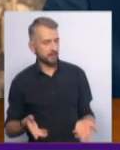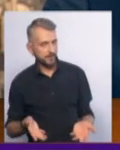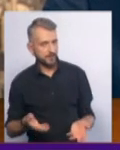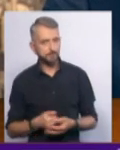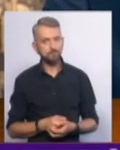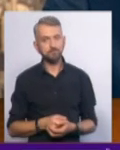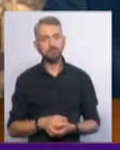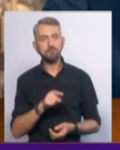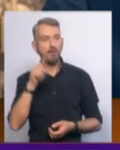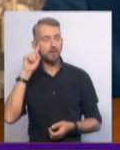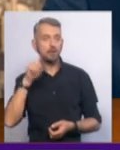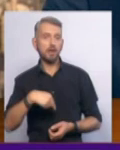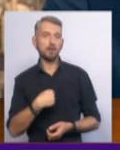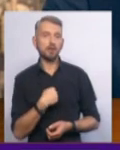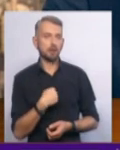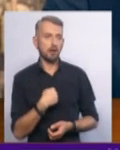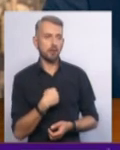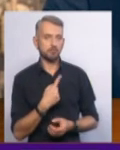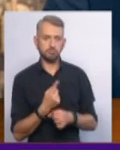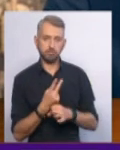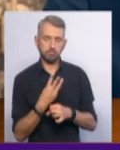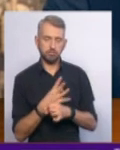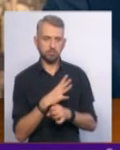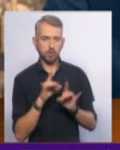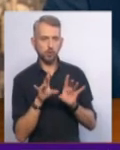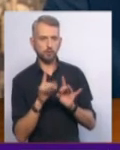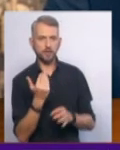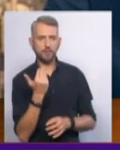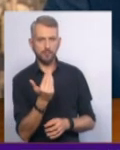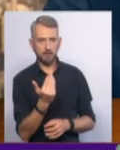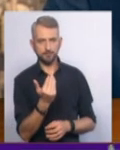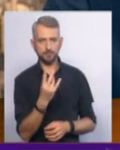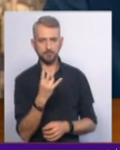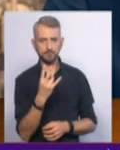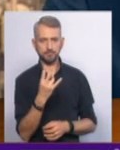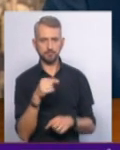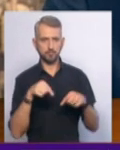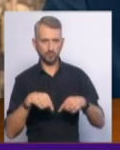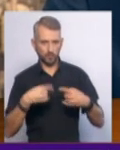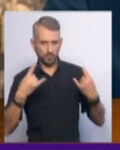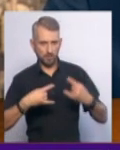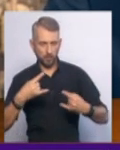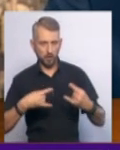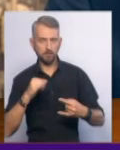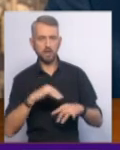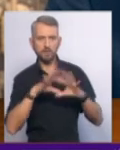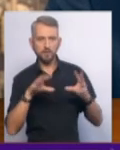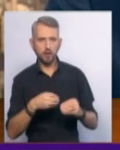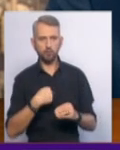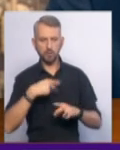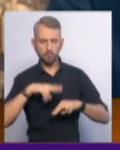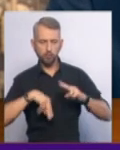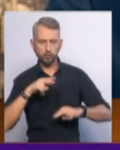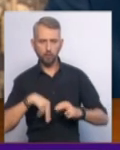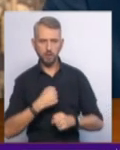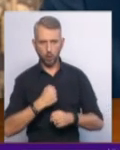Ви знаєте, я вже неодноразово розповідав вам на ефірах у вас, і взагалі в мене побудована робота